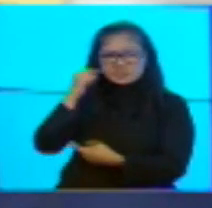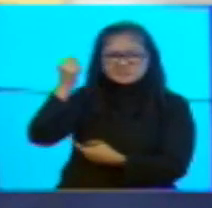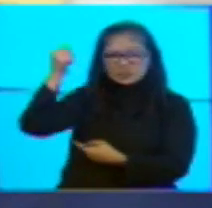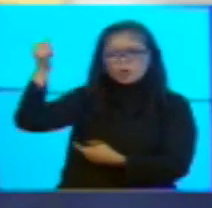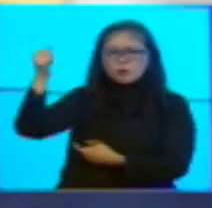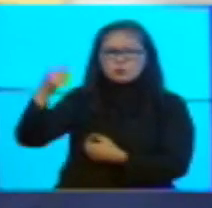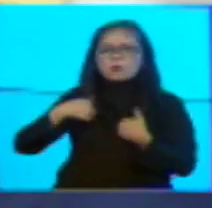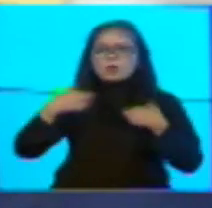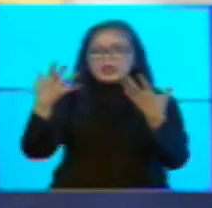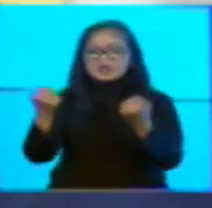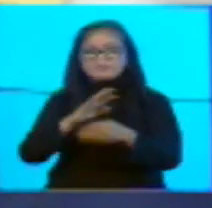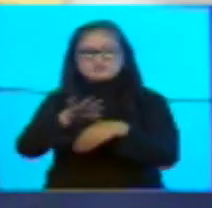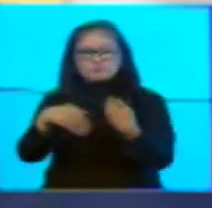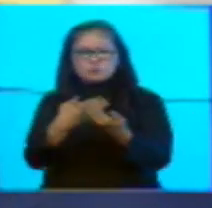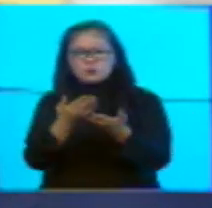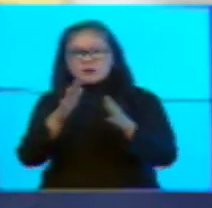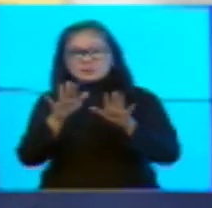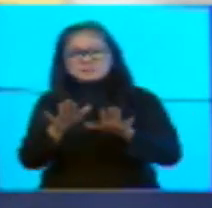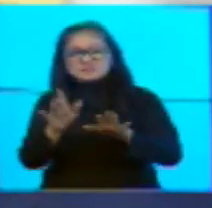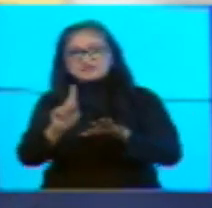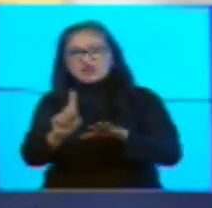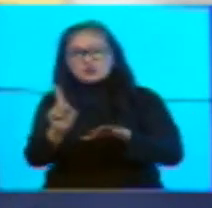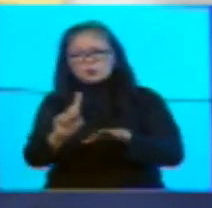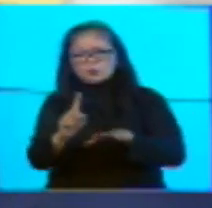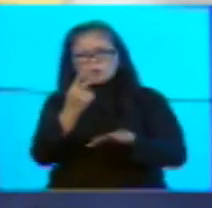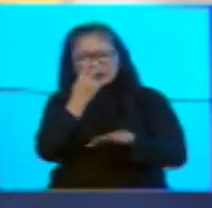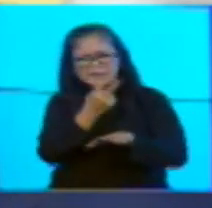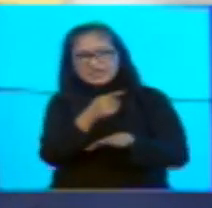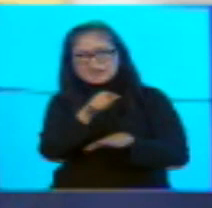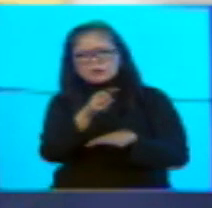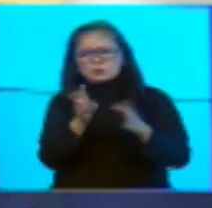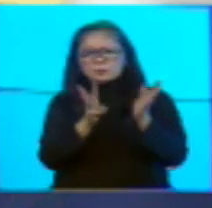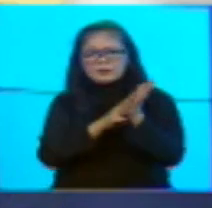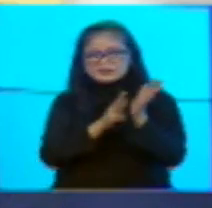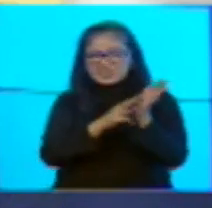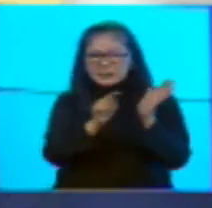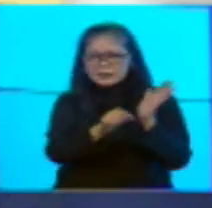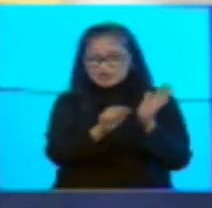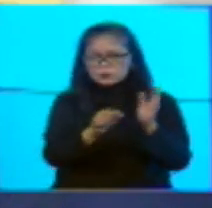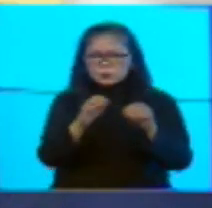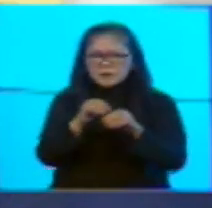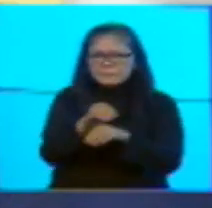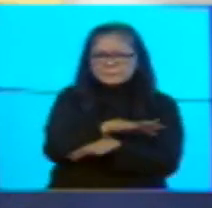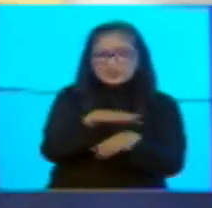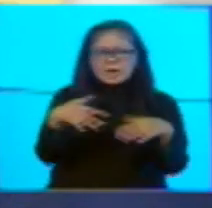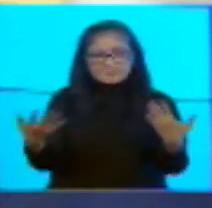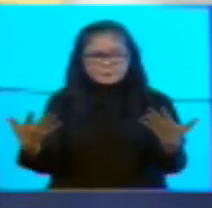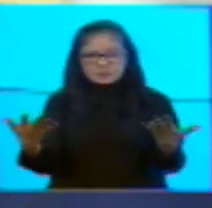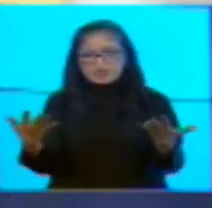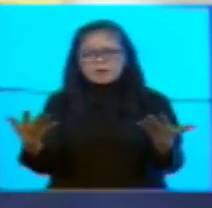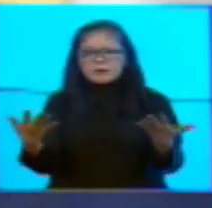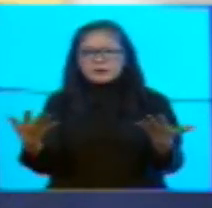menahan diri untuk sama-sama menjaga agar permasalahan pandemi ini tidak agar permasalahan ini dapat selesai